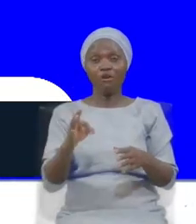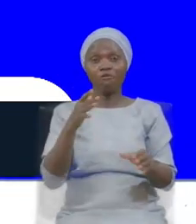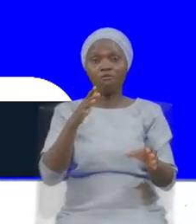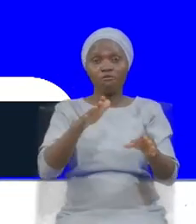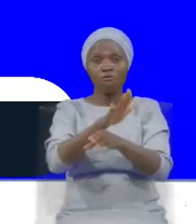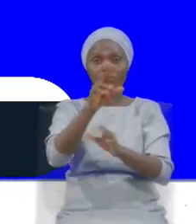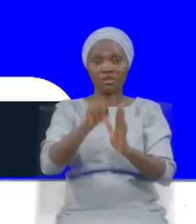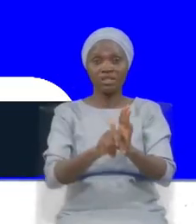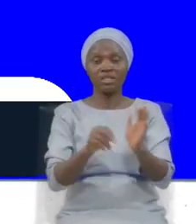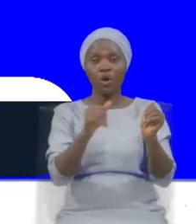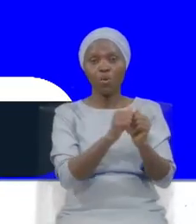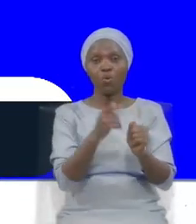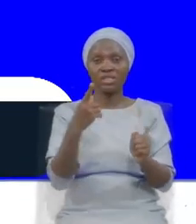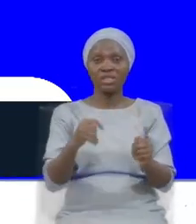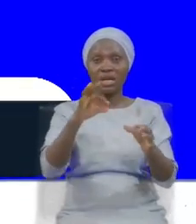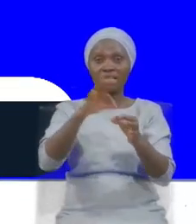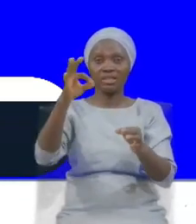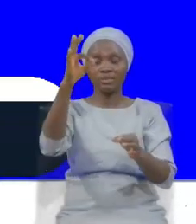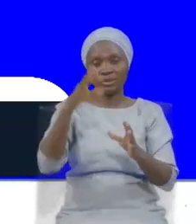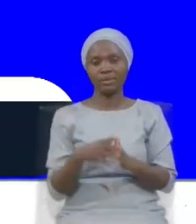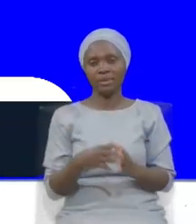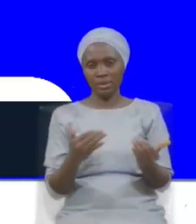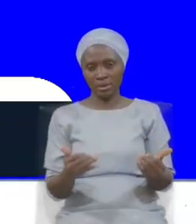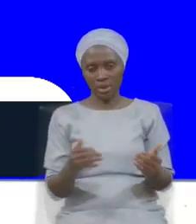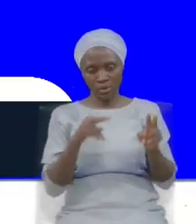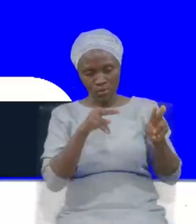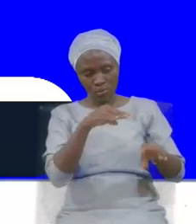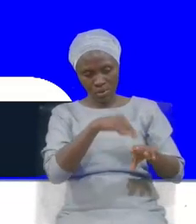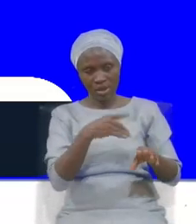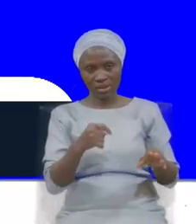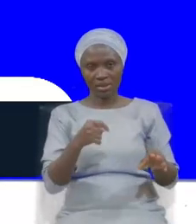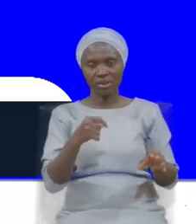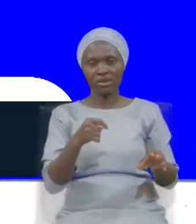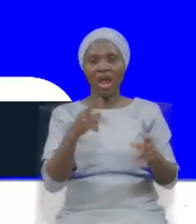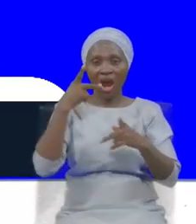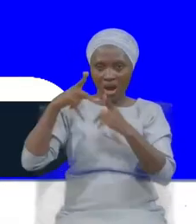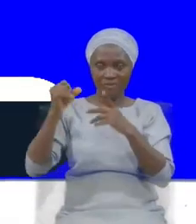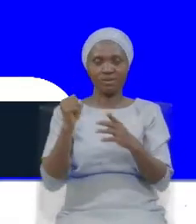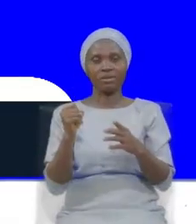avec l'Esprit. Voilà la prophétie. Nous allons à Joël.